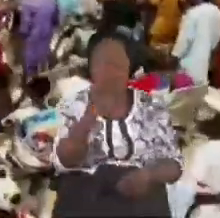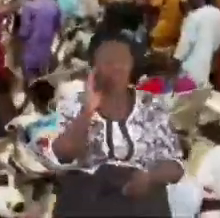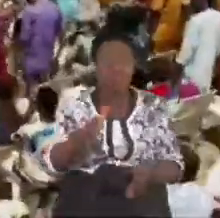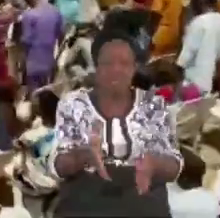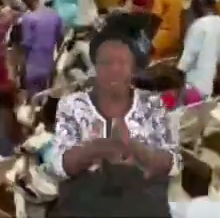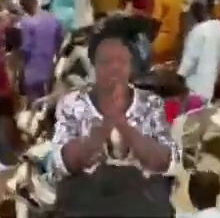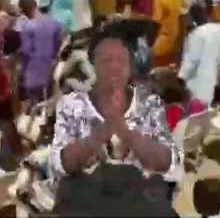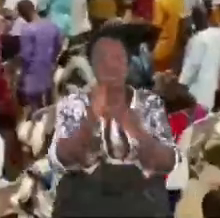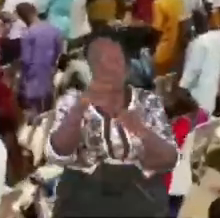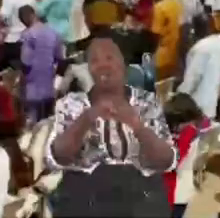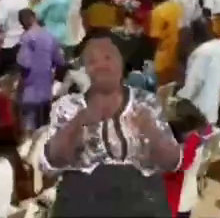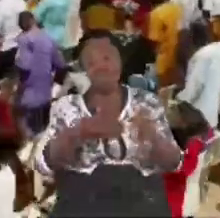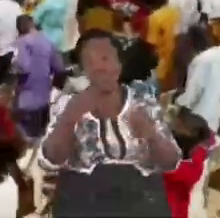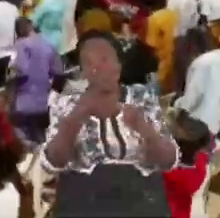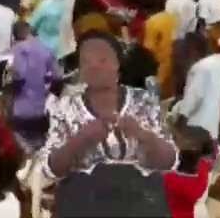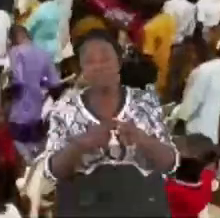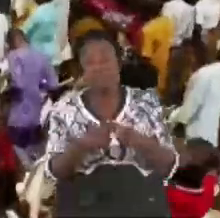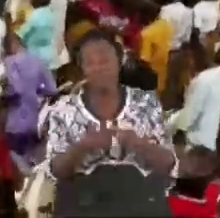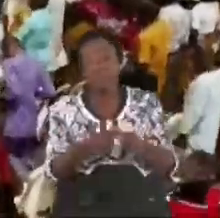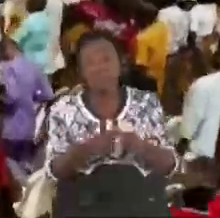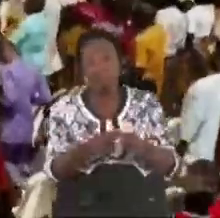demanderas en mon nom,